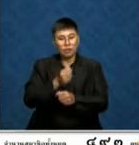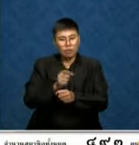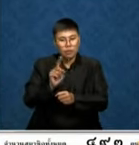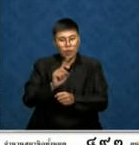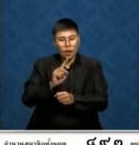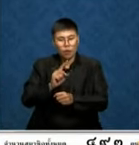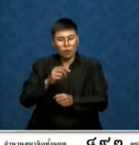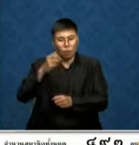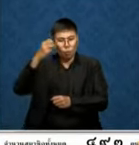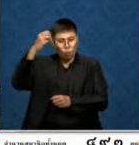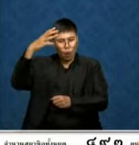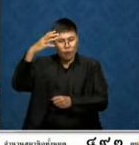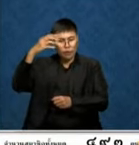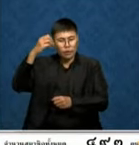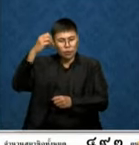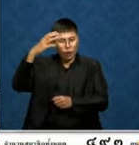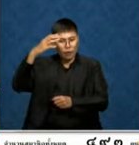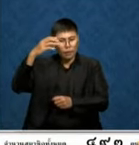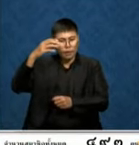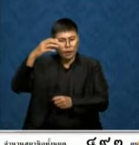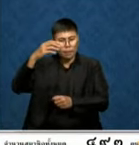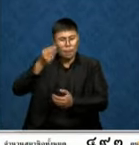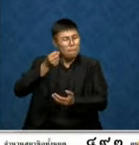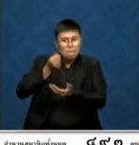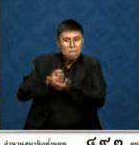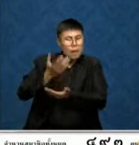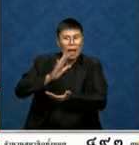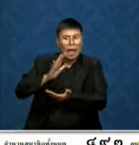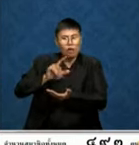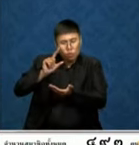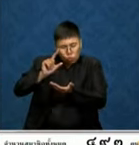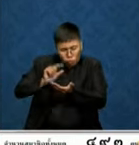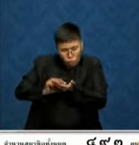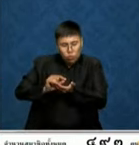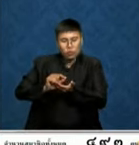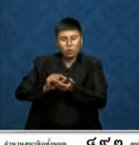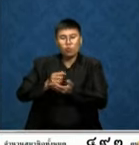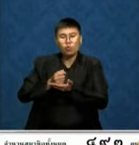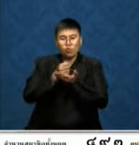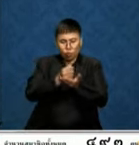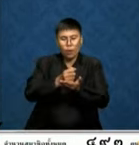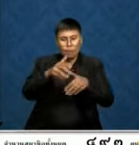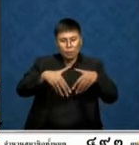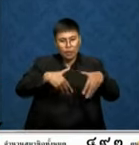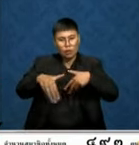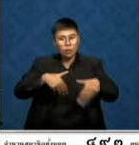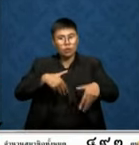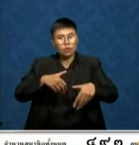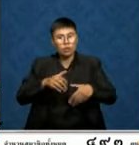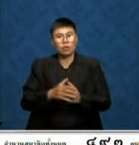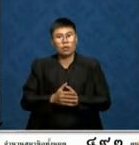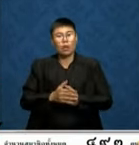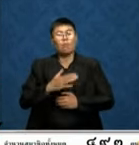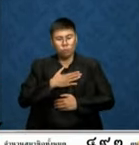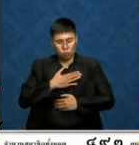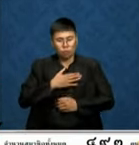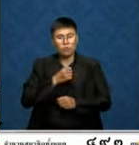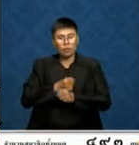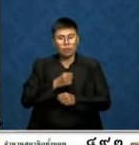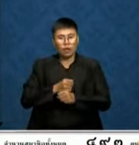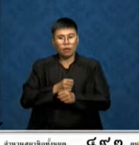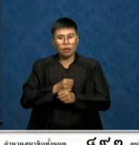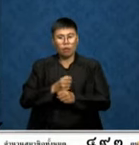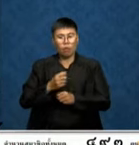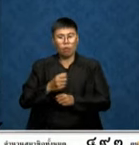ไฟไม่เป็นการเพิ่มภาระเรื่องค่าไฟให้กับประชาชนผมต้องเรียนครับว่าผมทำงานในหลายกรรม